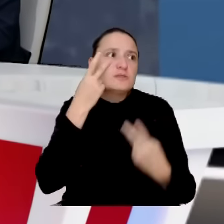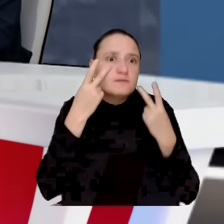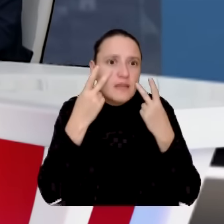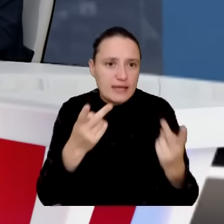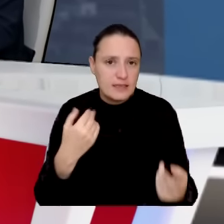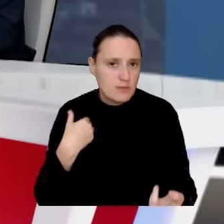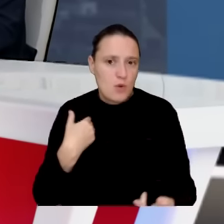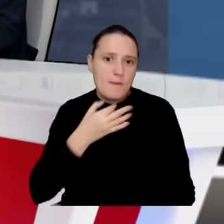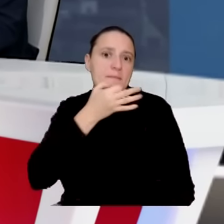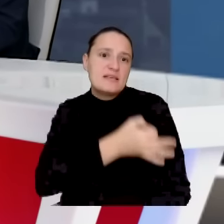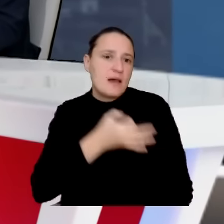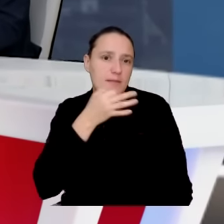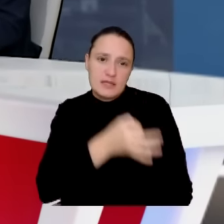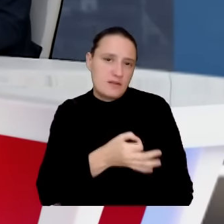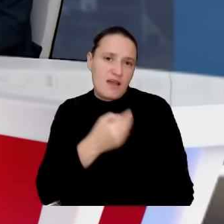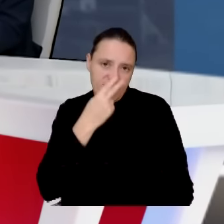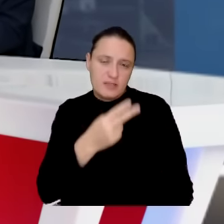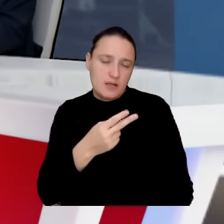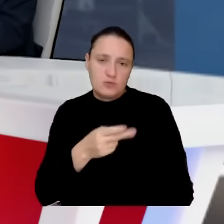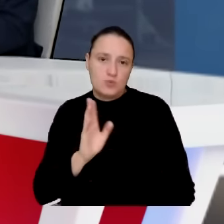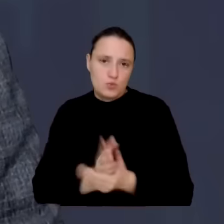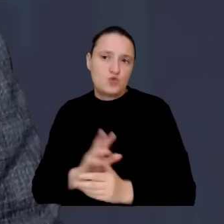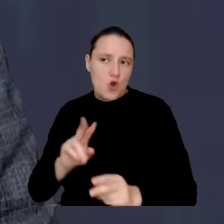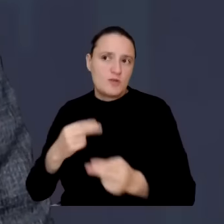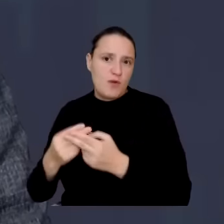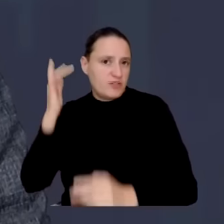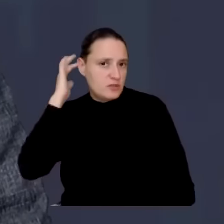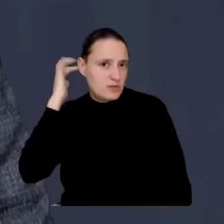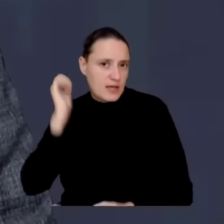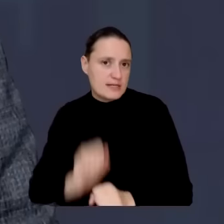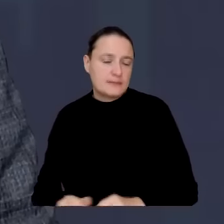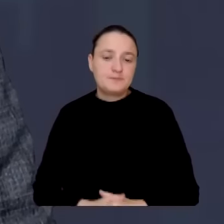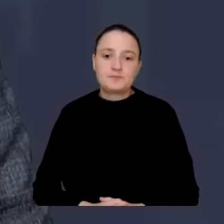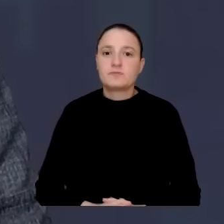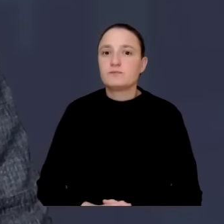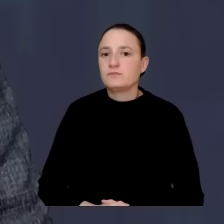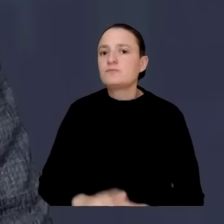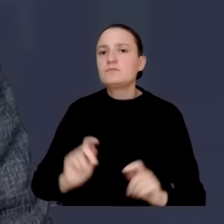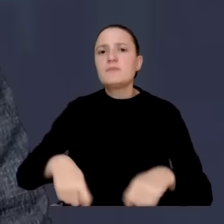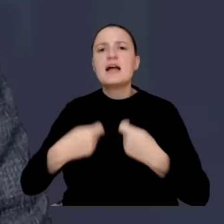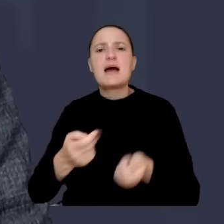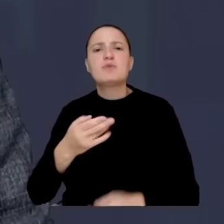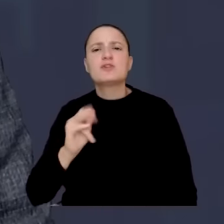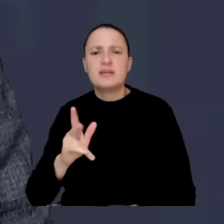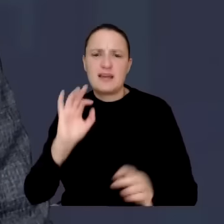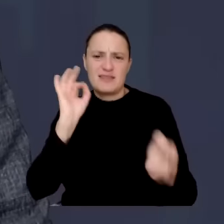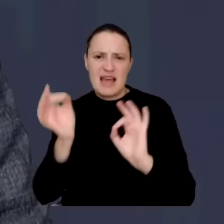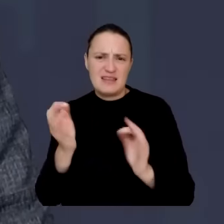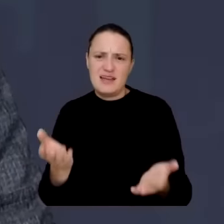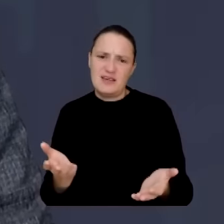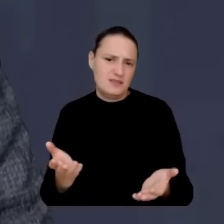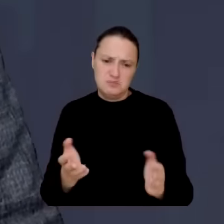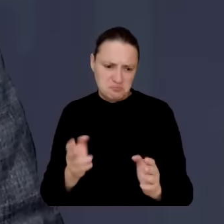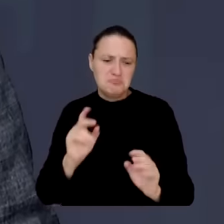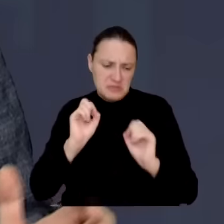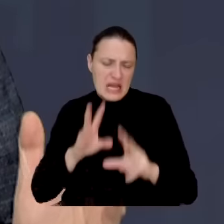zwrócić uwagę na to mimo wszystko że póki co to dane które w tych raportach niku były zawarte to jednak nie są podważane tak natomiast